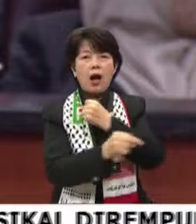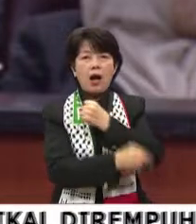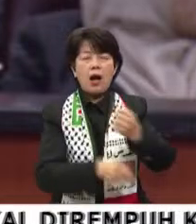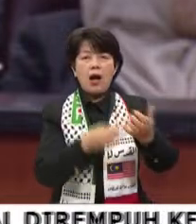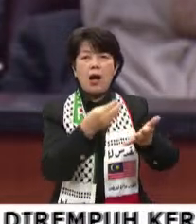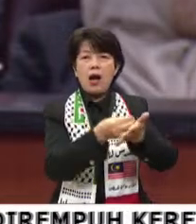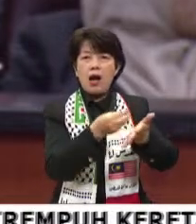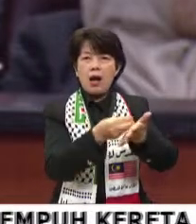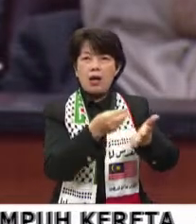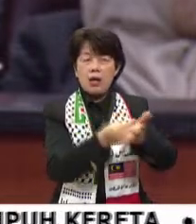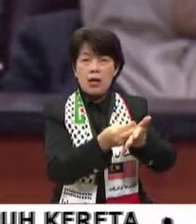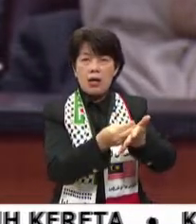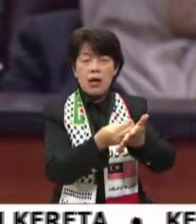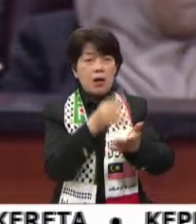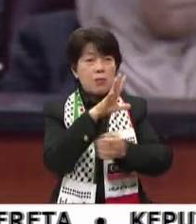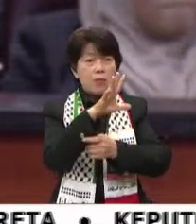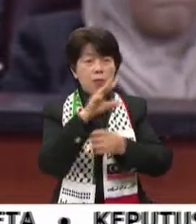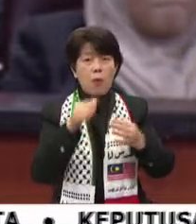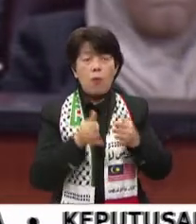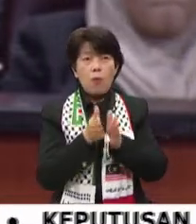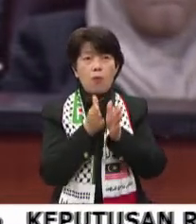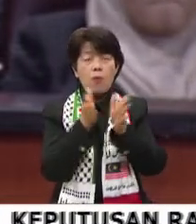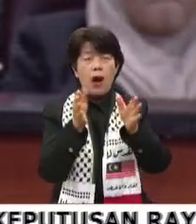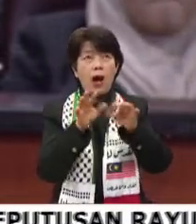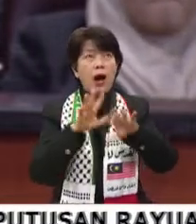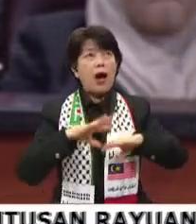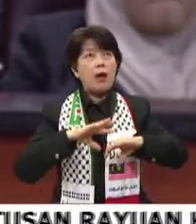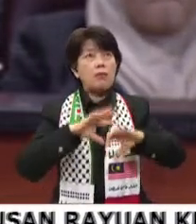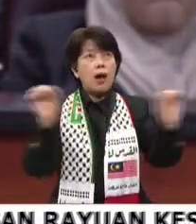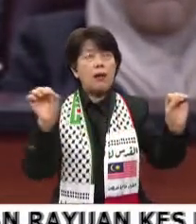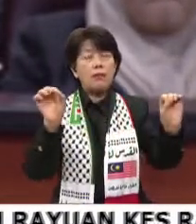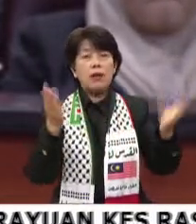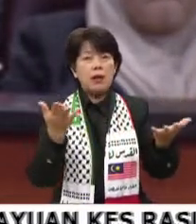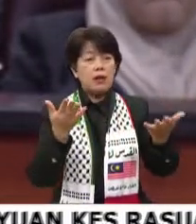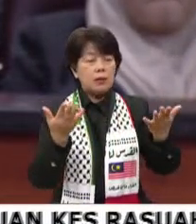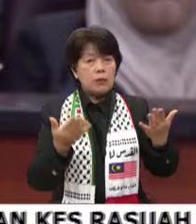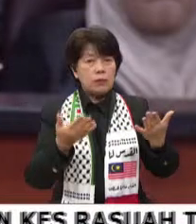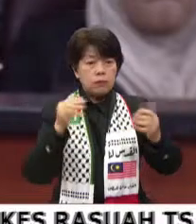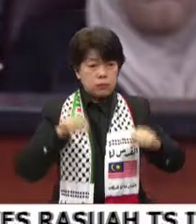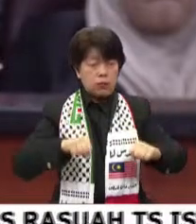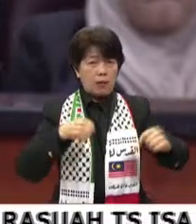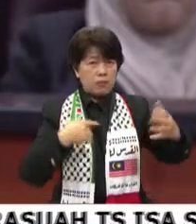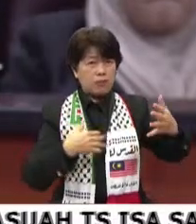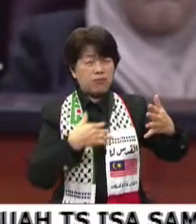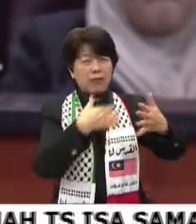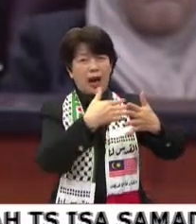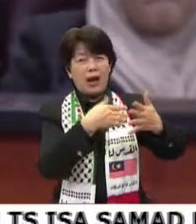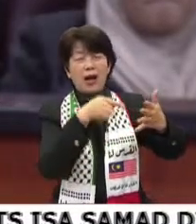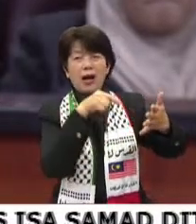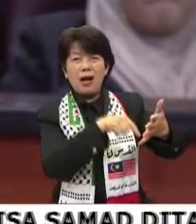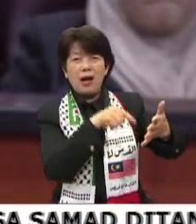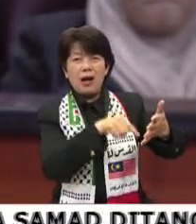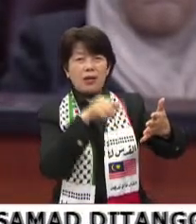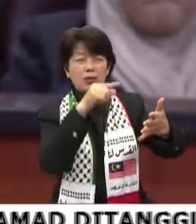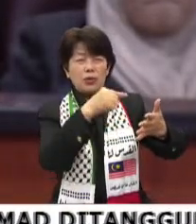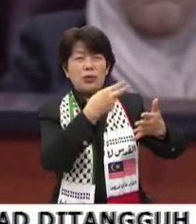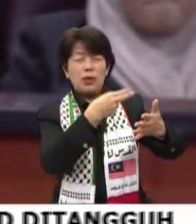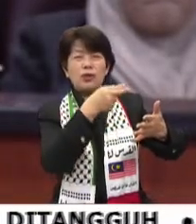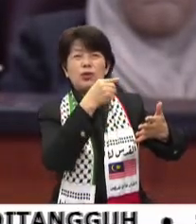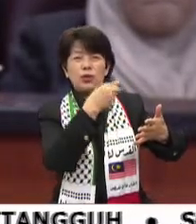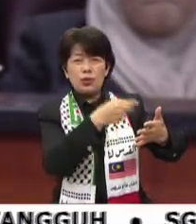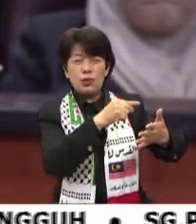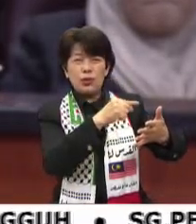yang ada sasarannya 2050 untuk kita capai paling awal untuk sifar dari segi ghg